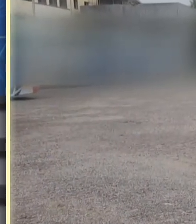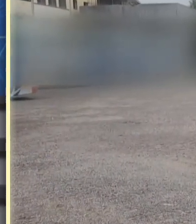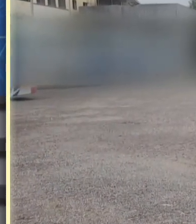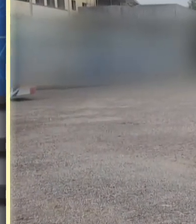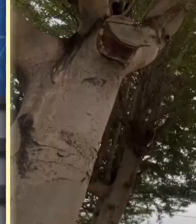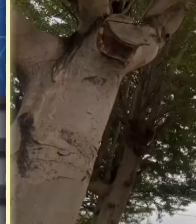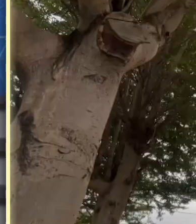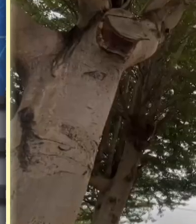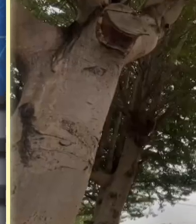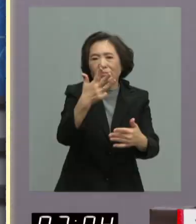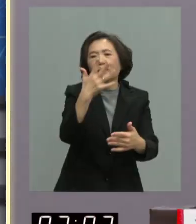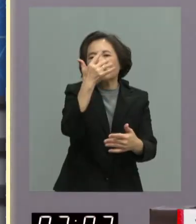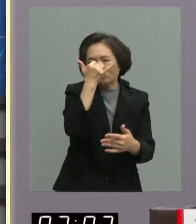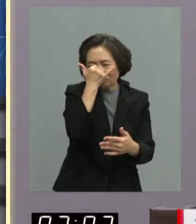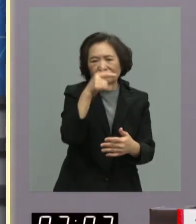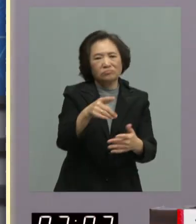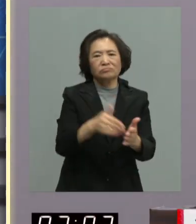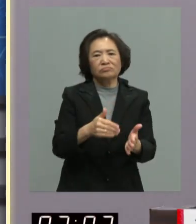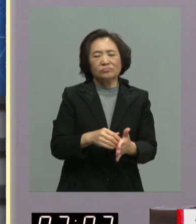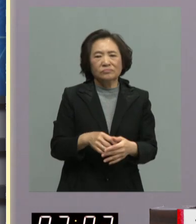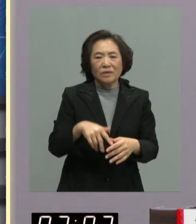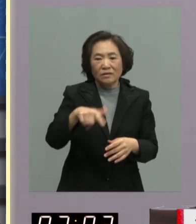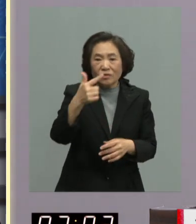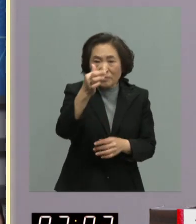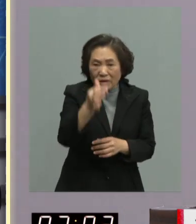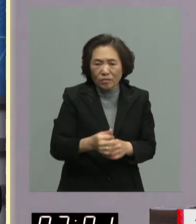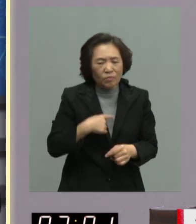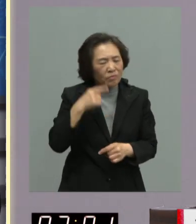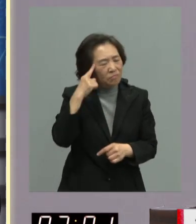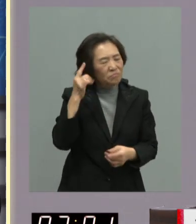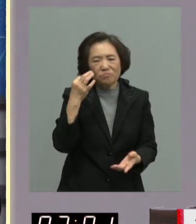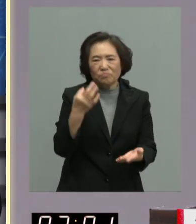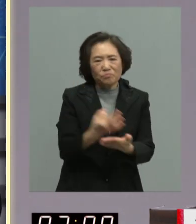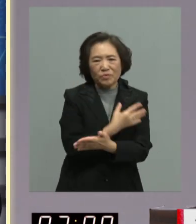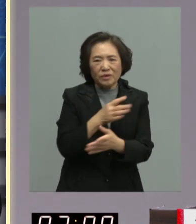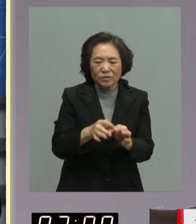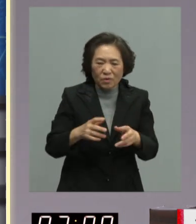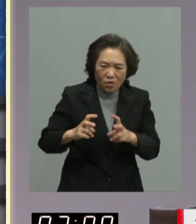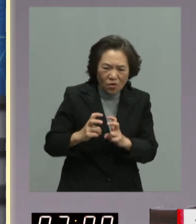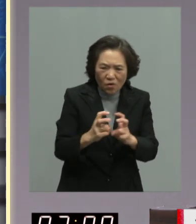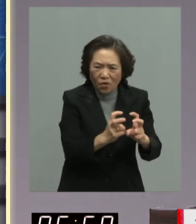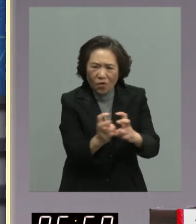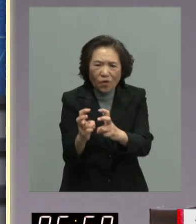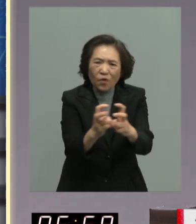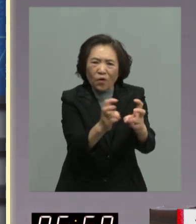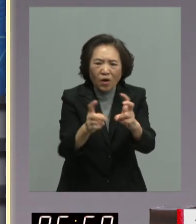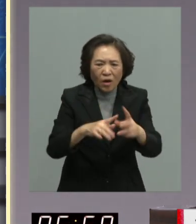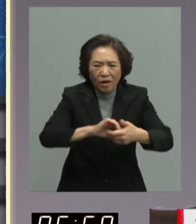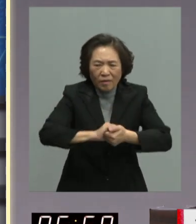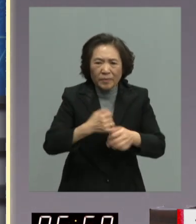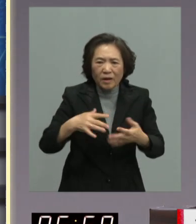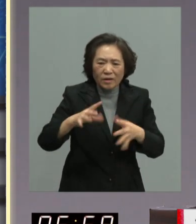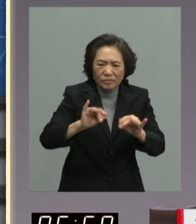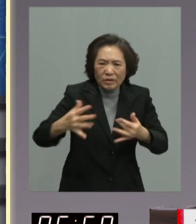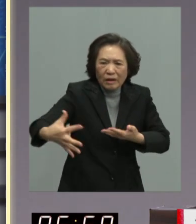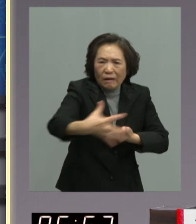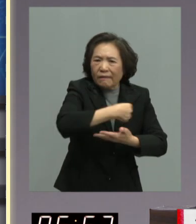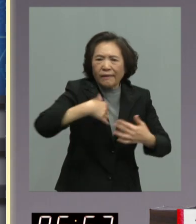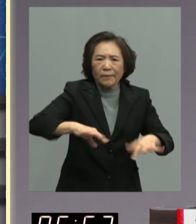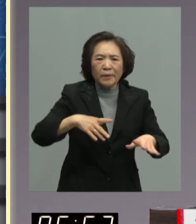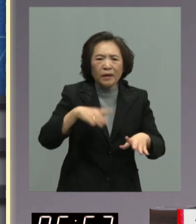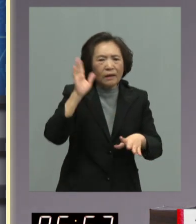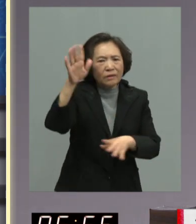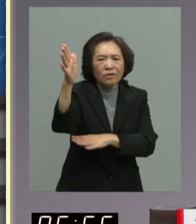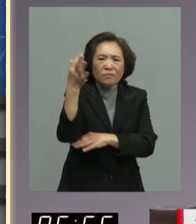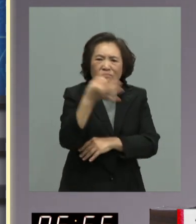觉得昨天的柯文哲很怪，就是说他对这一题完全不知道该怎么办。嗯，这是危机管理